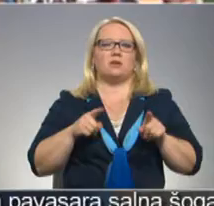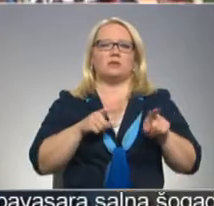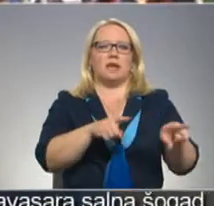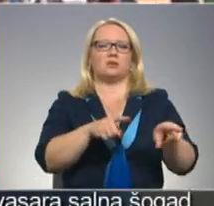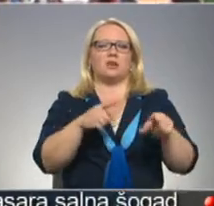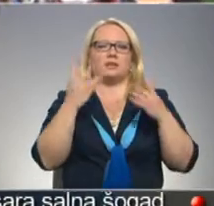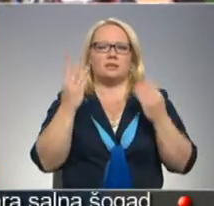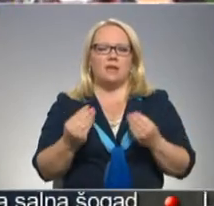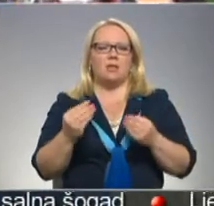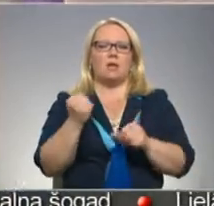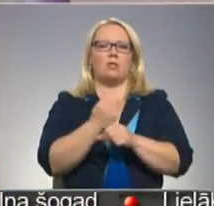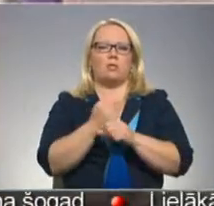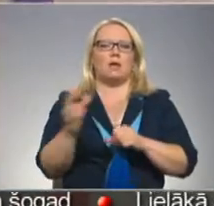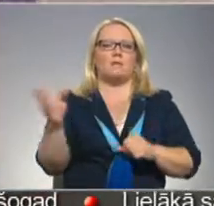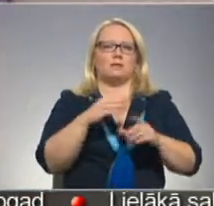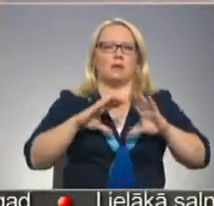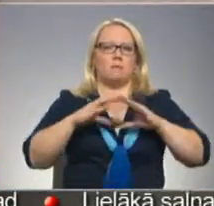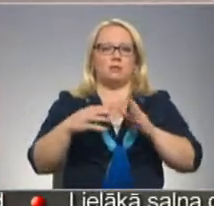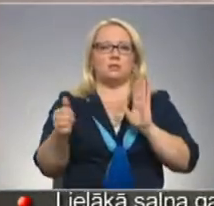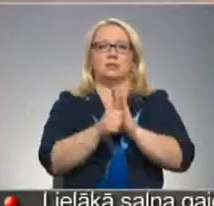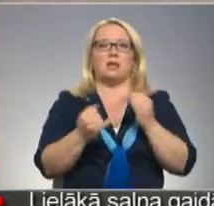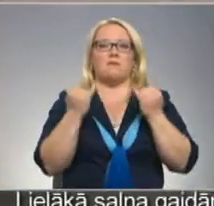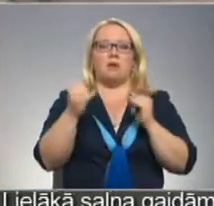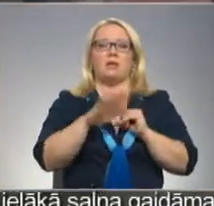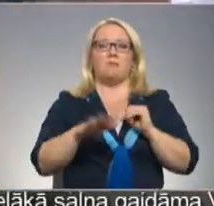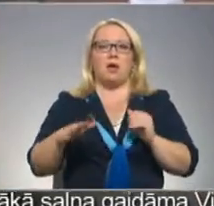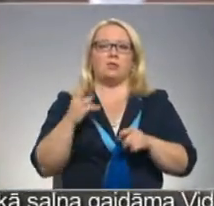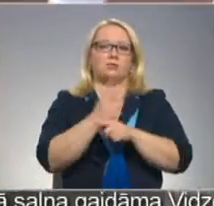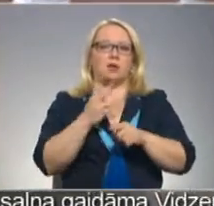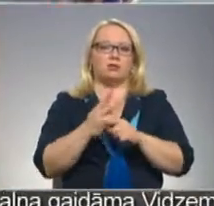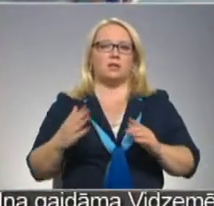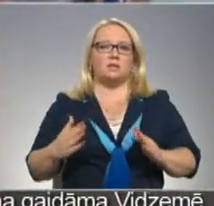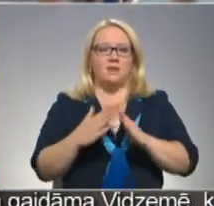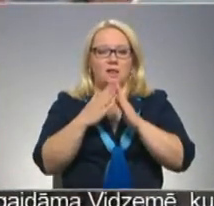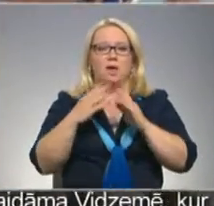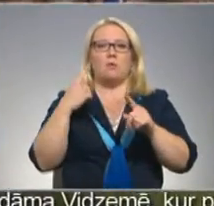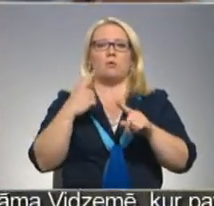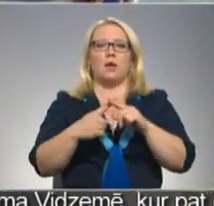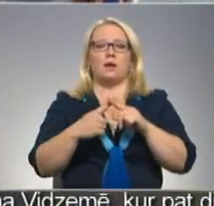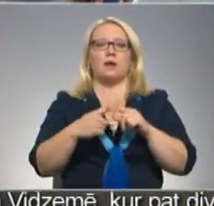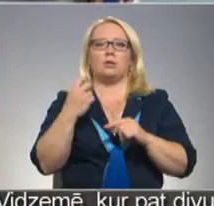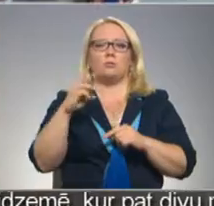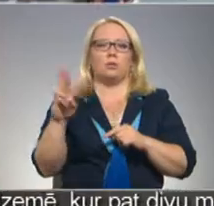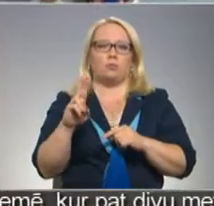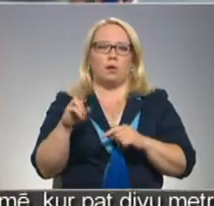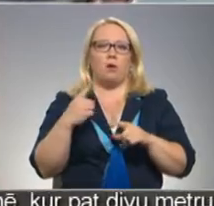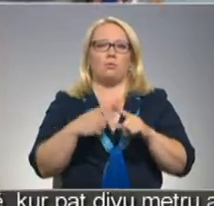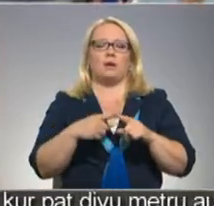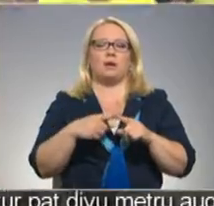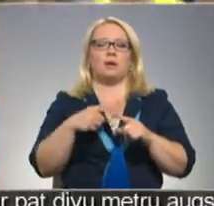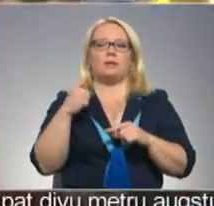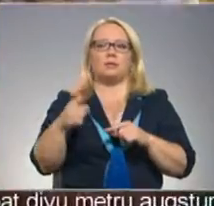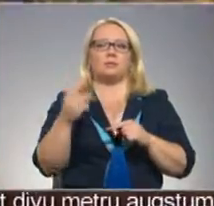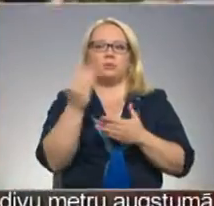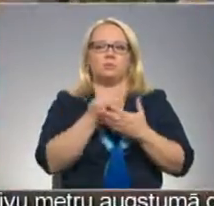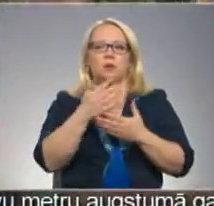dienu un kā to dar visā pasaulē. Sestdien būs veltīta bērnu skriešanas svētkiem, bet galvenie notikumi risināsies 19. jūnijā. Tas nozīmē arī to, ka